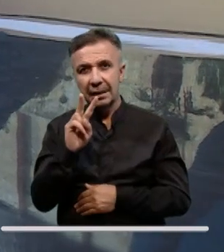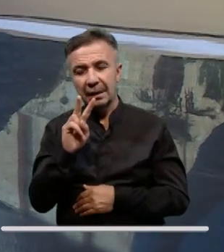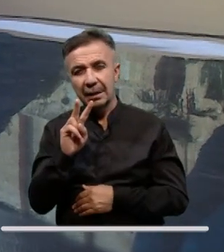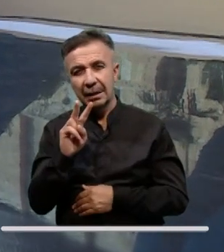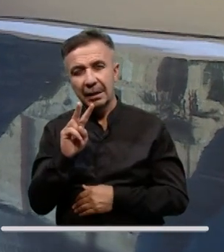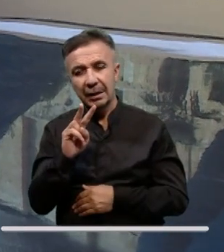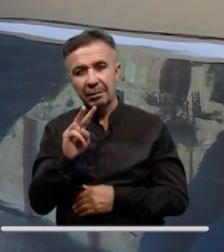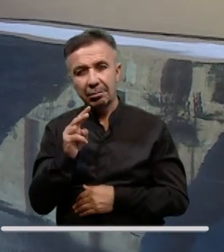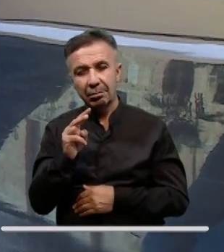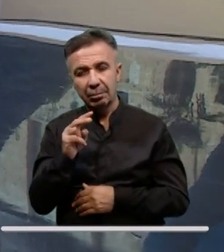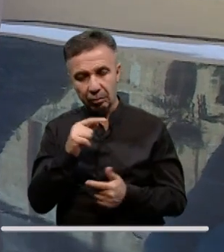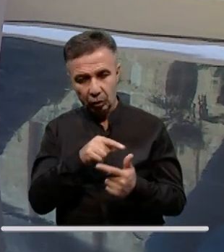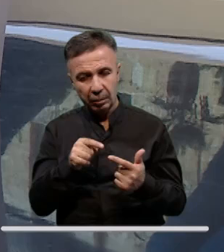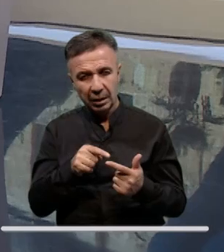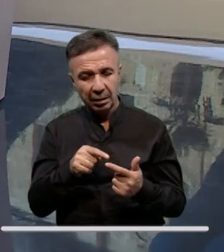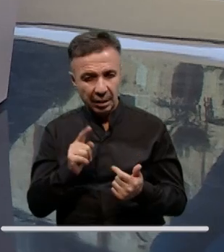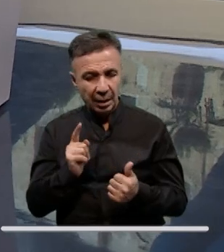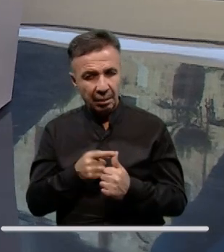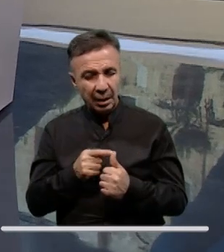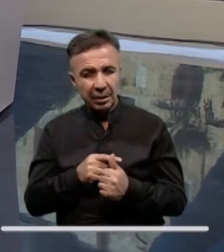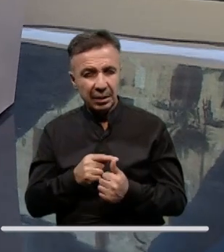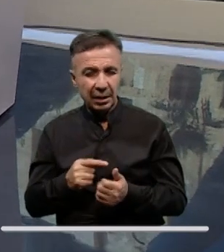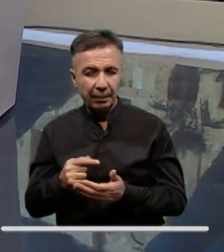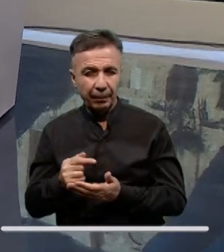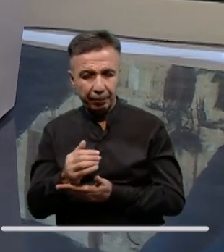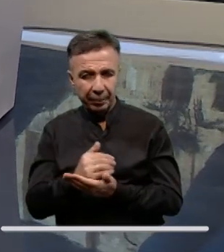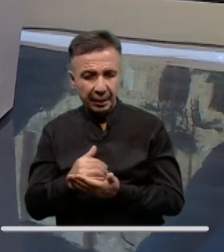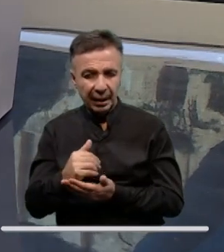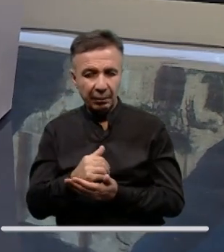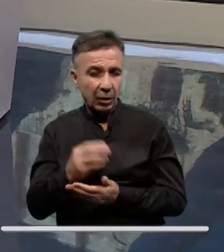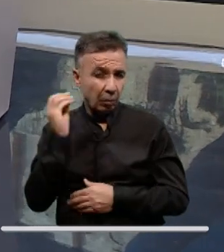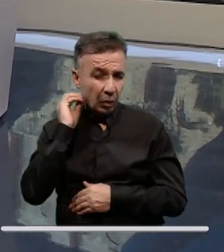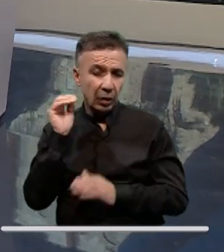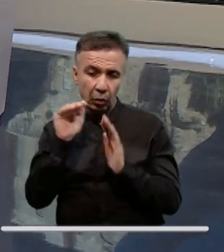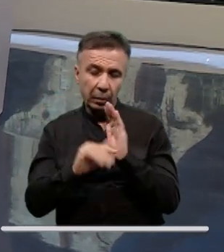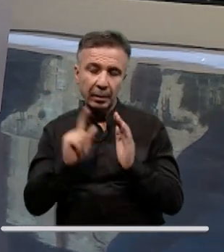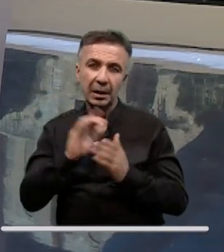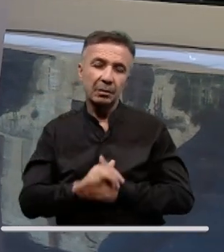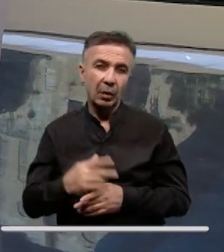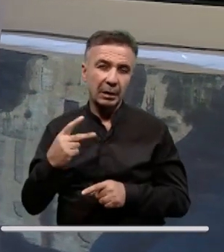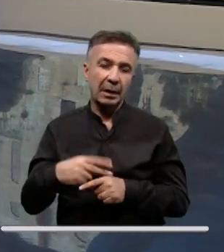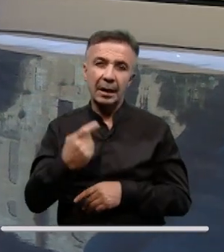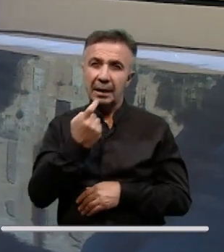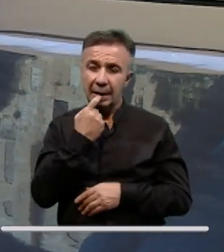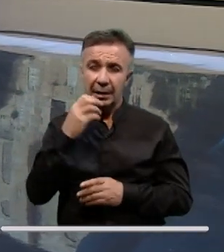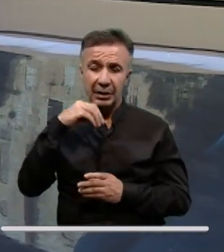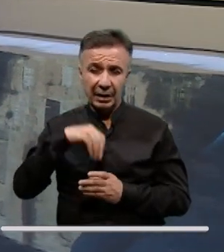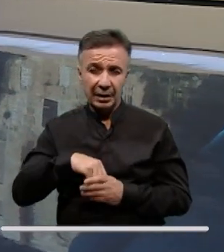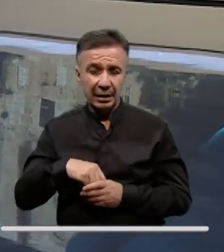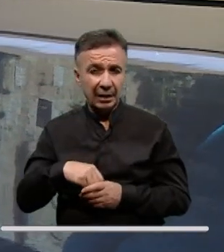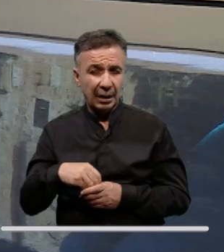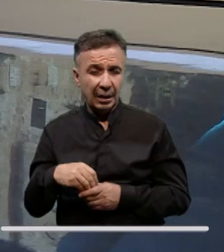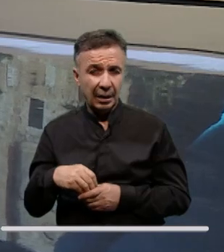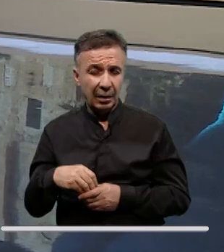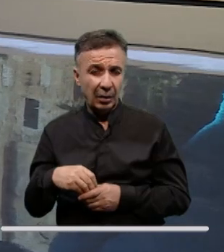Birincisi birikmiş borçları zaten düşmemiz gerekiyor Yani o zekat yılı içerisinde ödemesi gelmiş